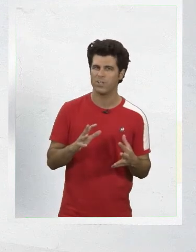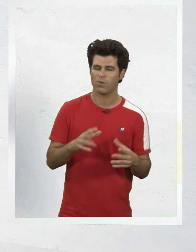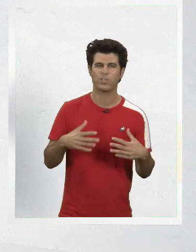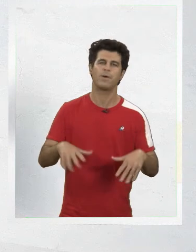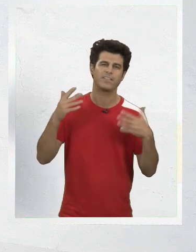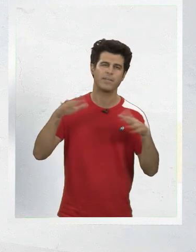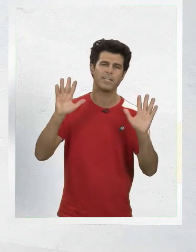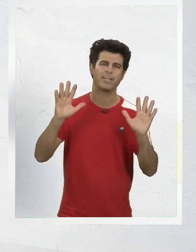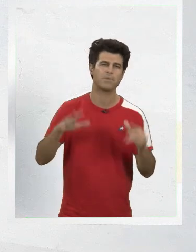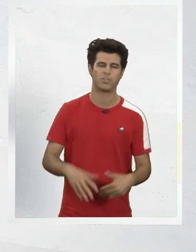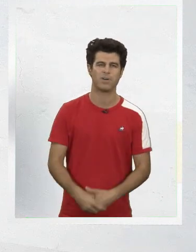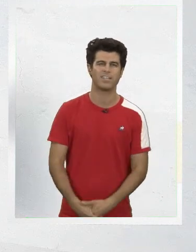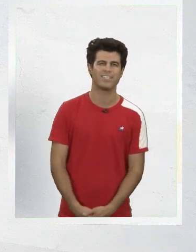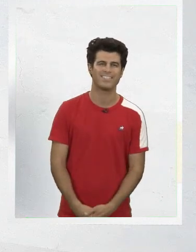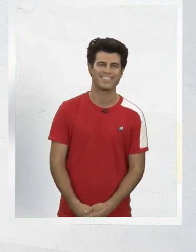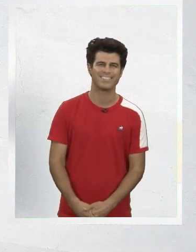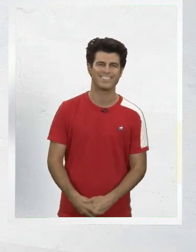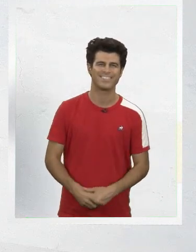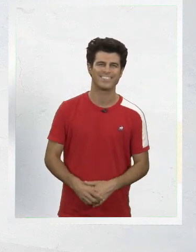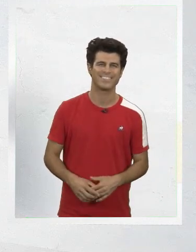יאהבו, או שאמרת אני מנגן מה שבא לי?